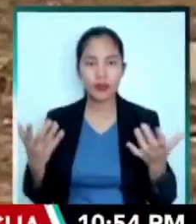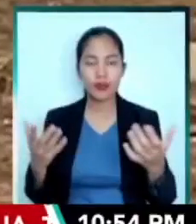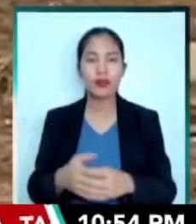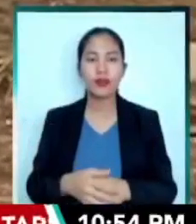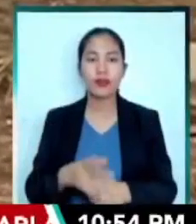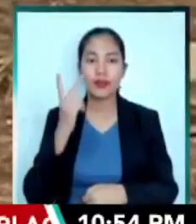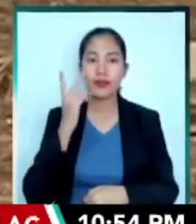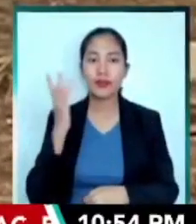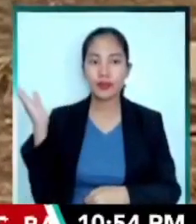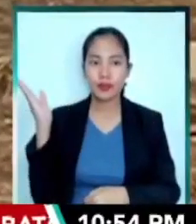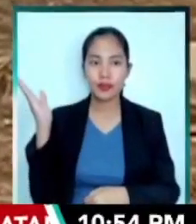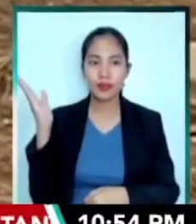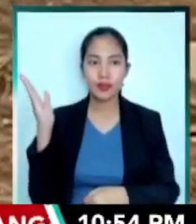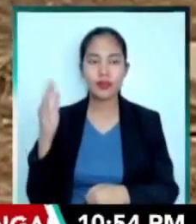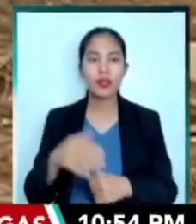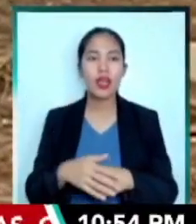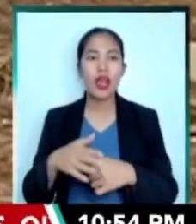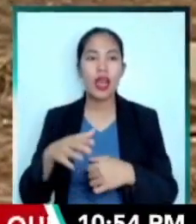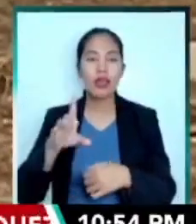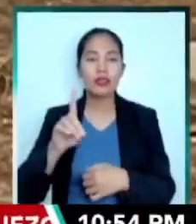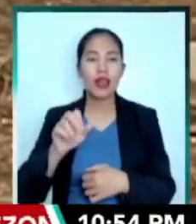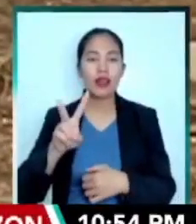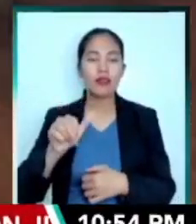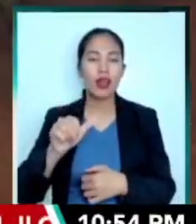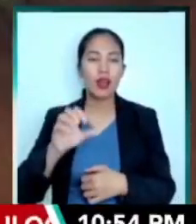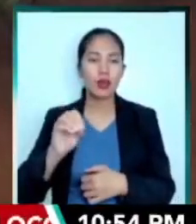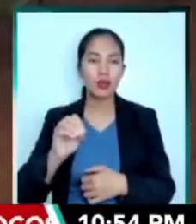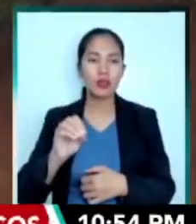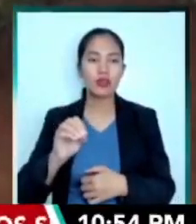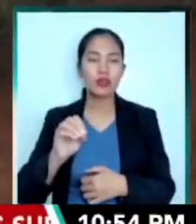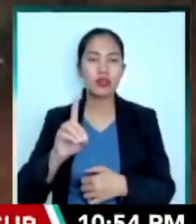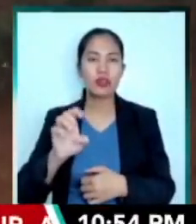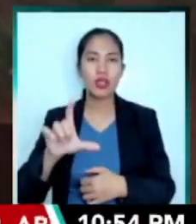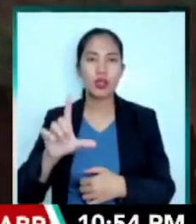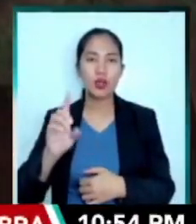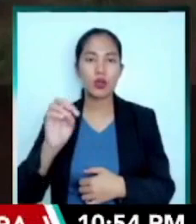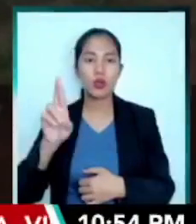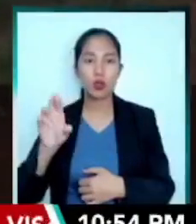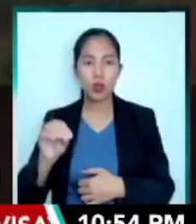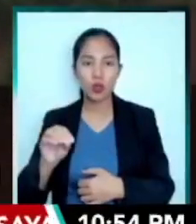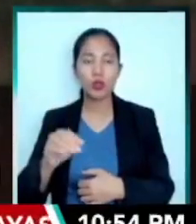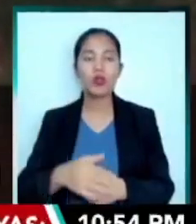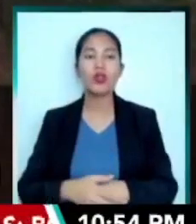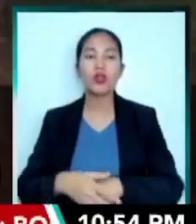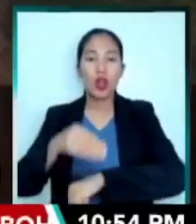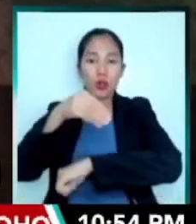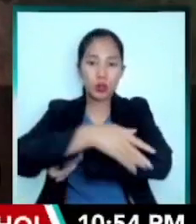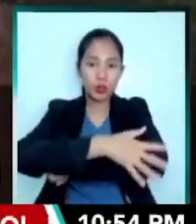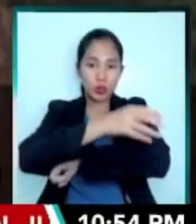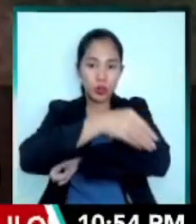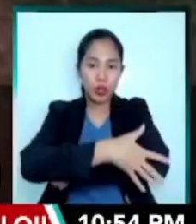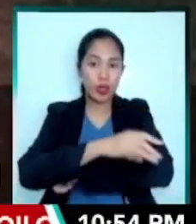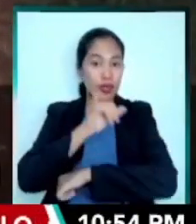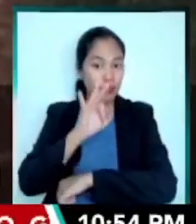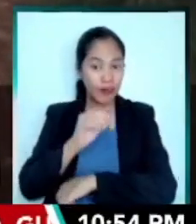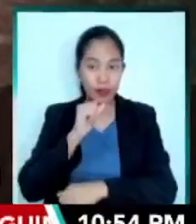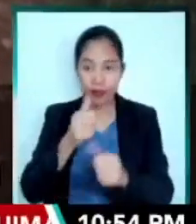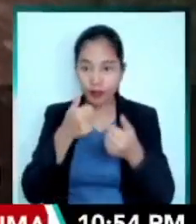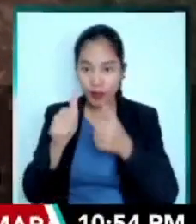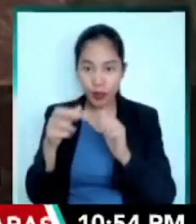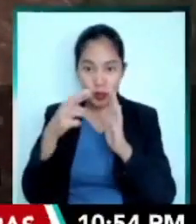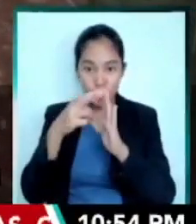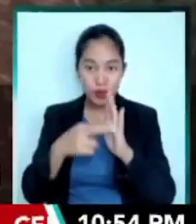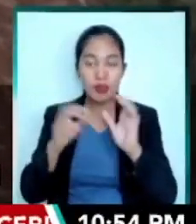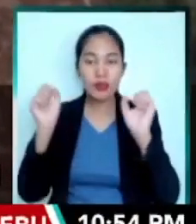at Davao de Oro, gayon din sa Rento, Agusan del Sur. Ang lalabag sa price freeze maaaring makulong ng